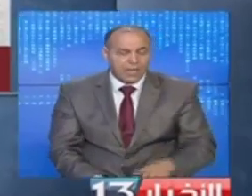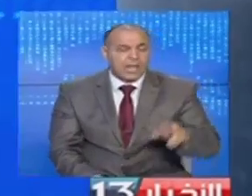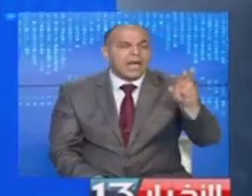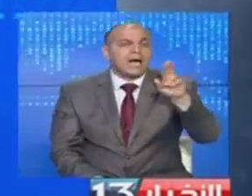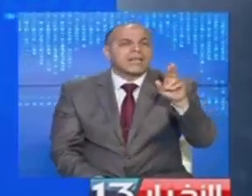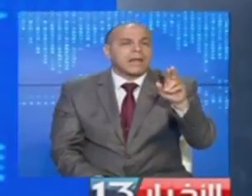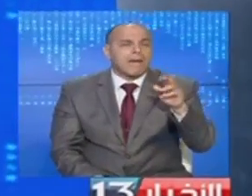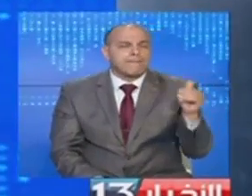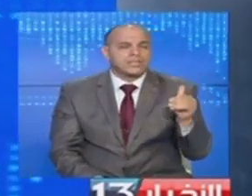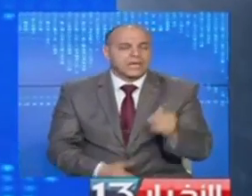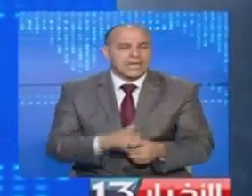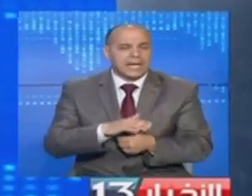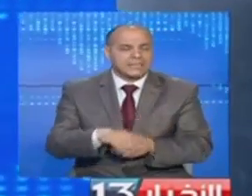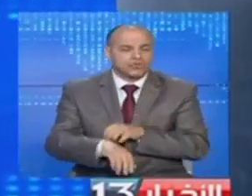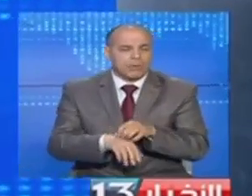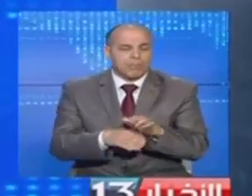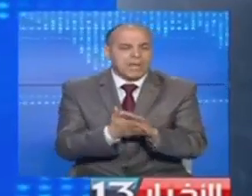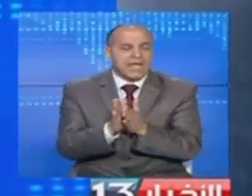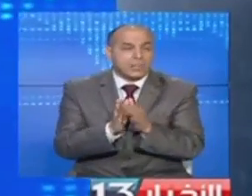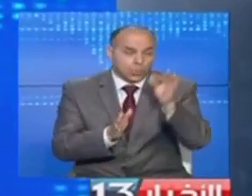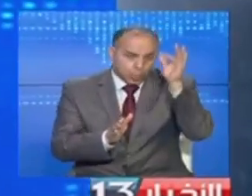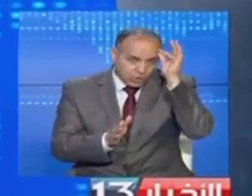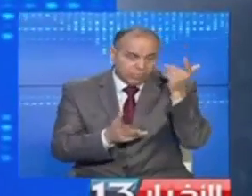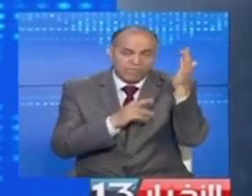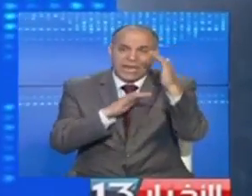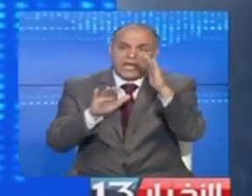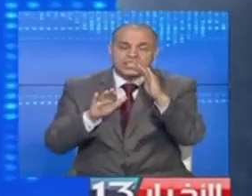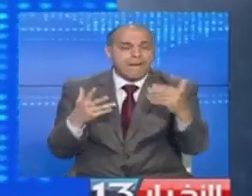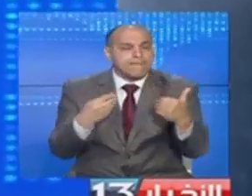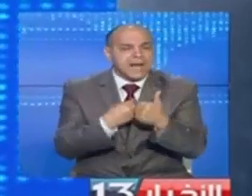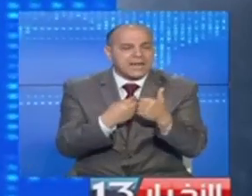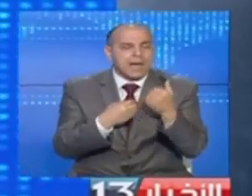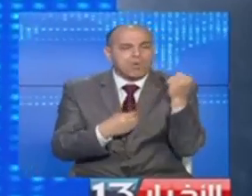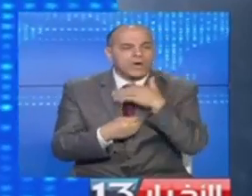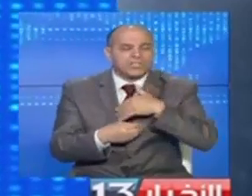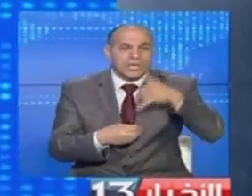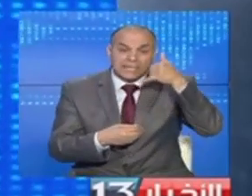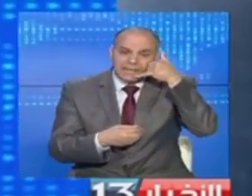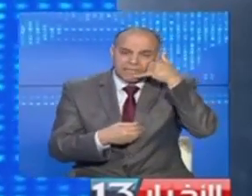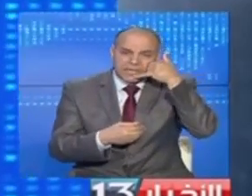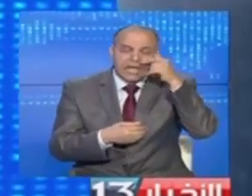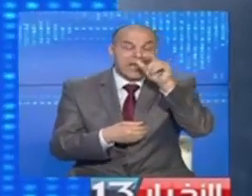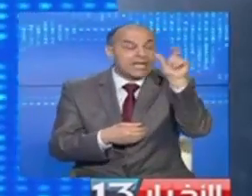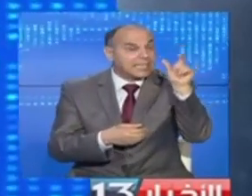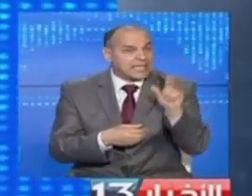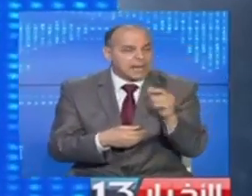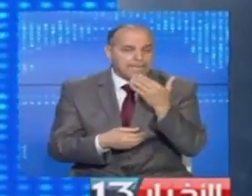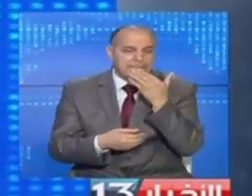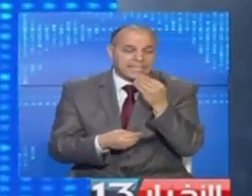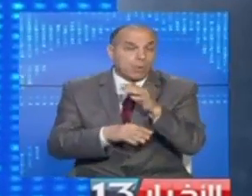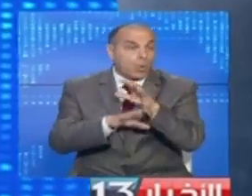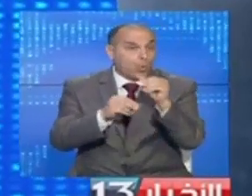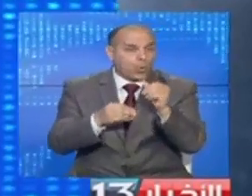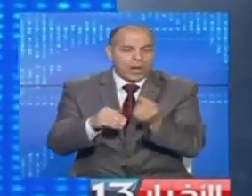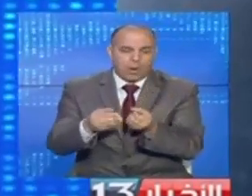رضا المشرقي، رئيس رابطة جمعيات التونسيين بالخارج، كنت معنا مباشرة عبر الهاتف من إيطاليا، شكرا لكم